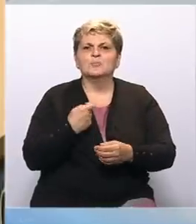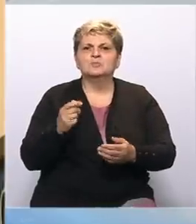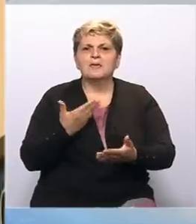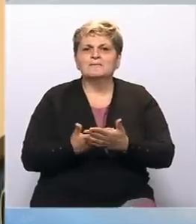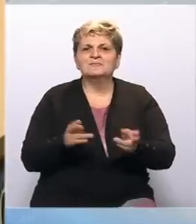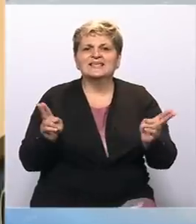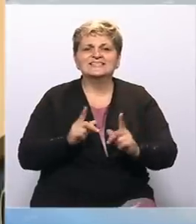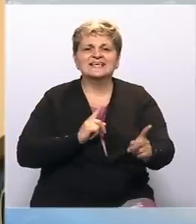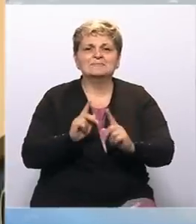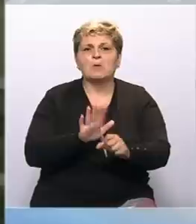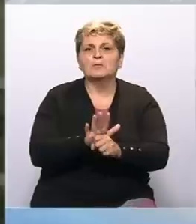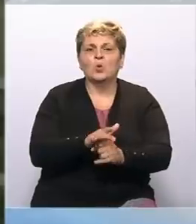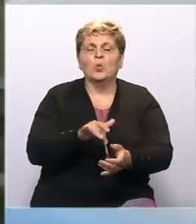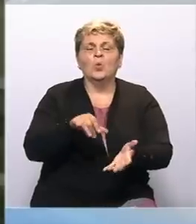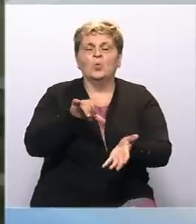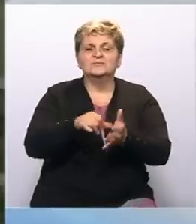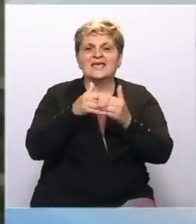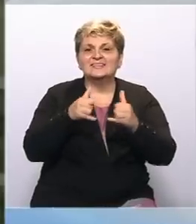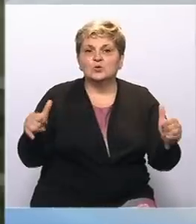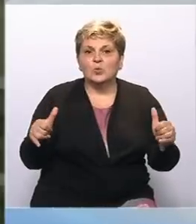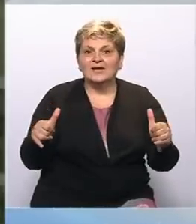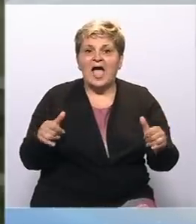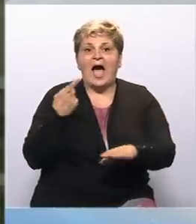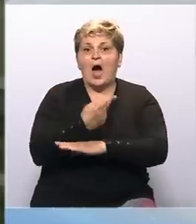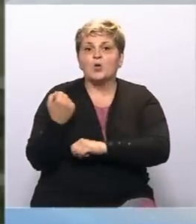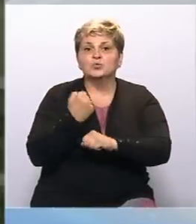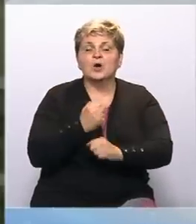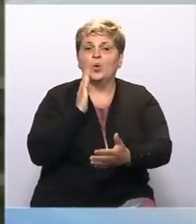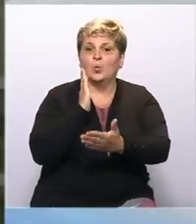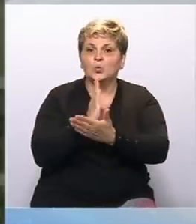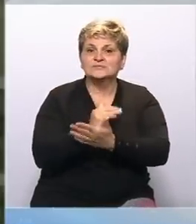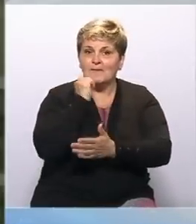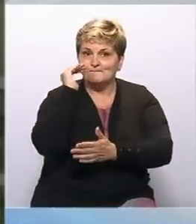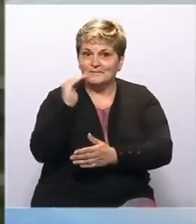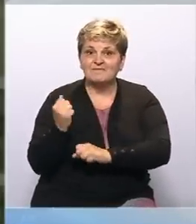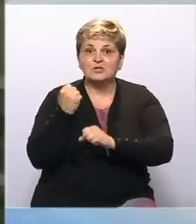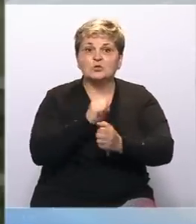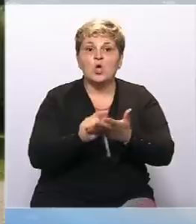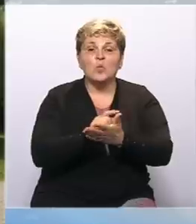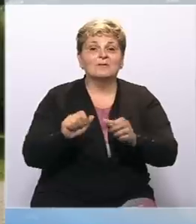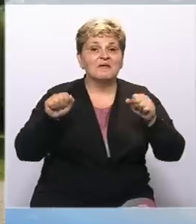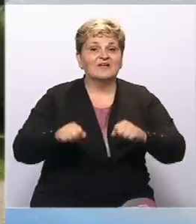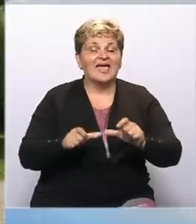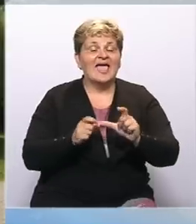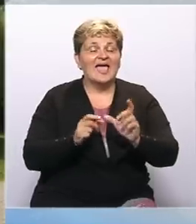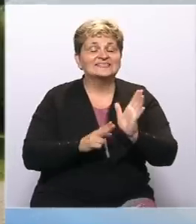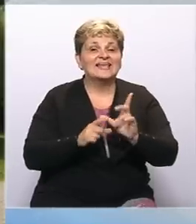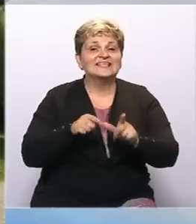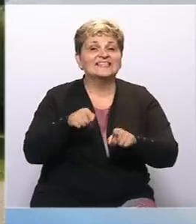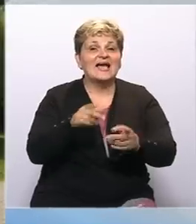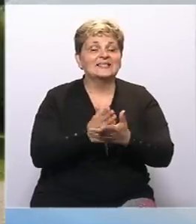smanjenjem saobraćajnog pritiska u centru grada, a odluka je, kaže, donijeta u skladu s pravilima donijetim u vrijeme vlasti SNSD-a u